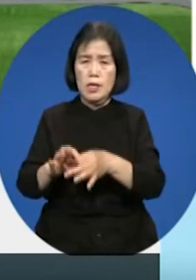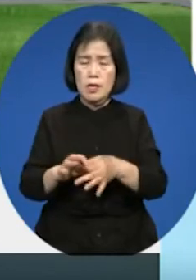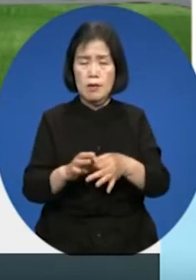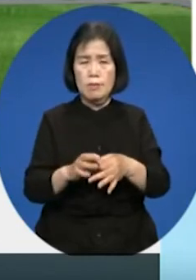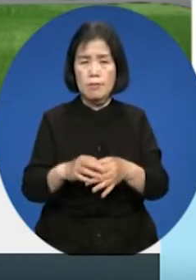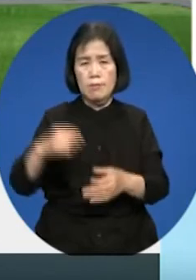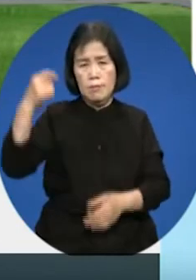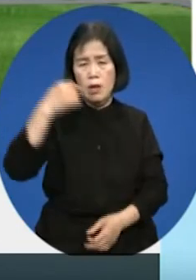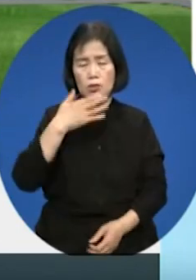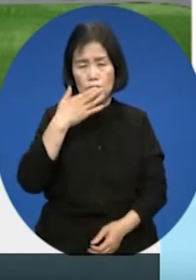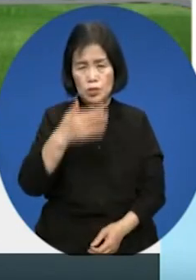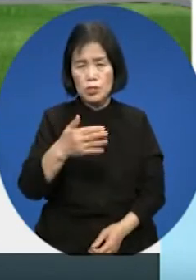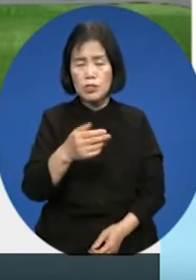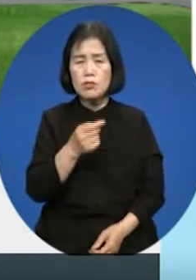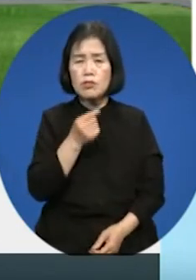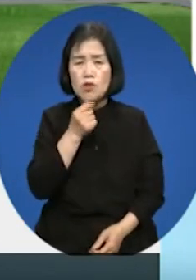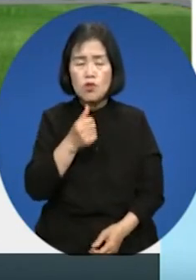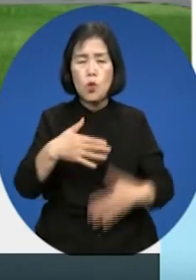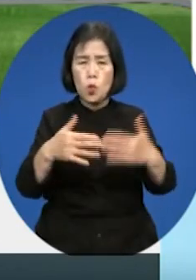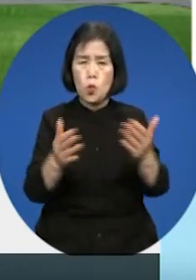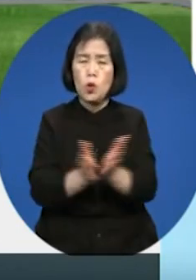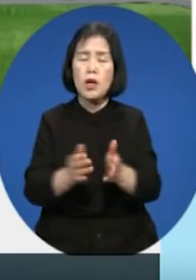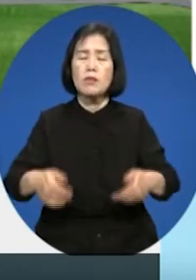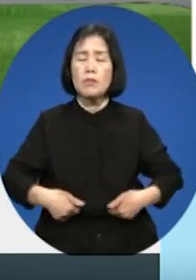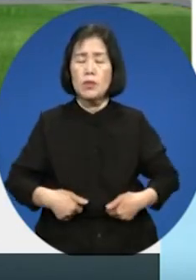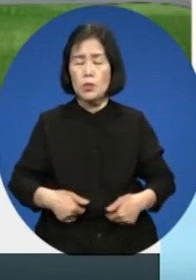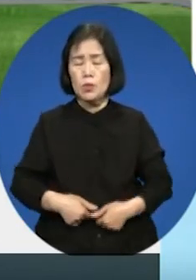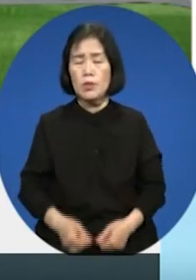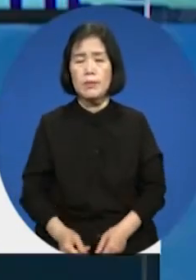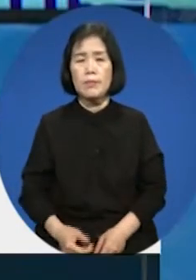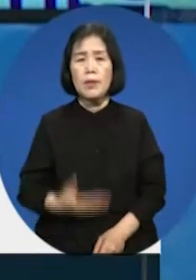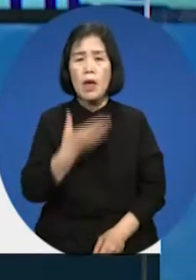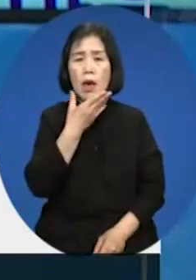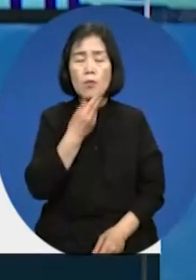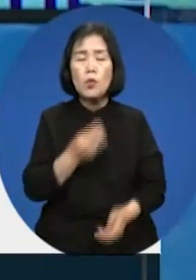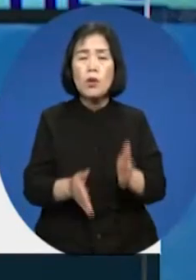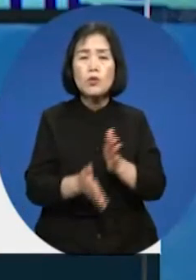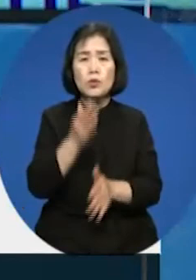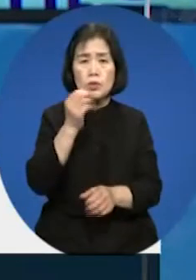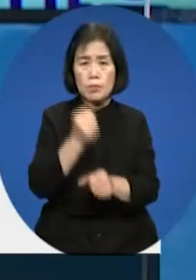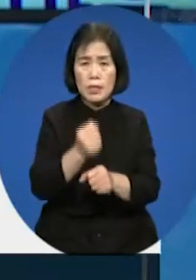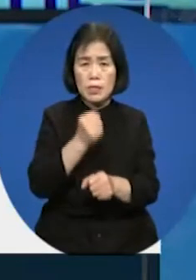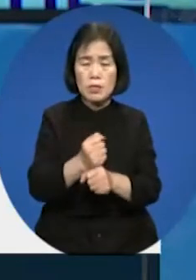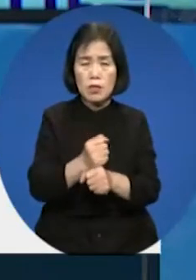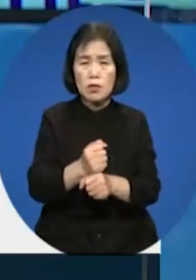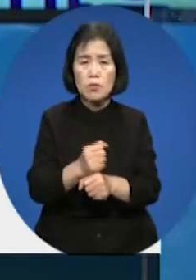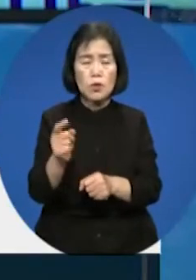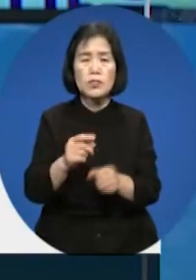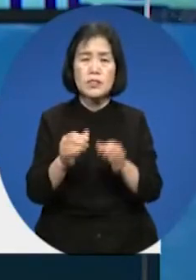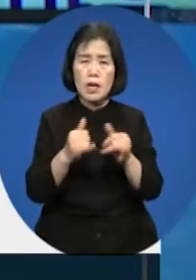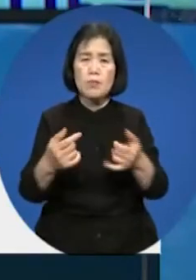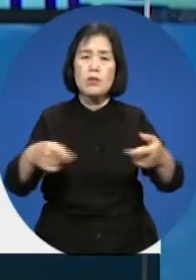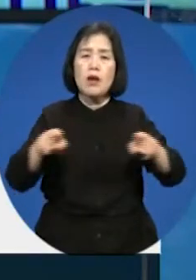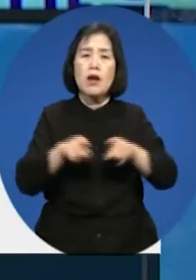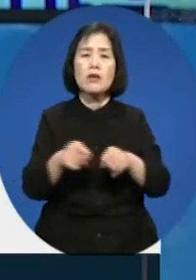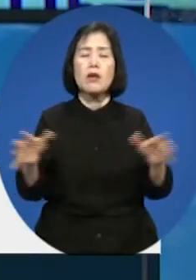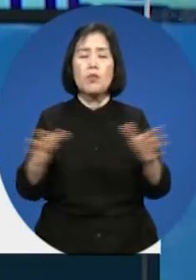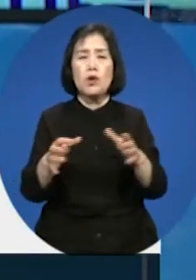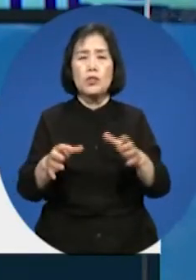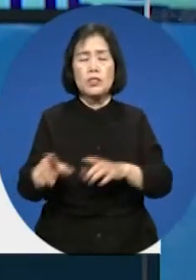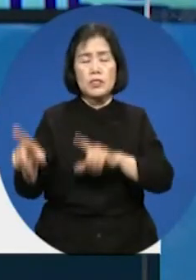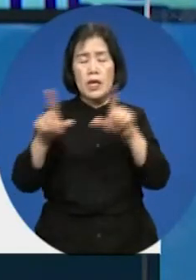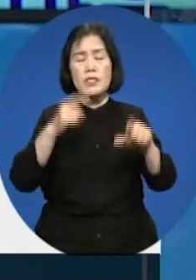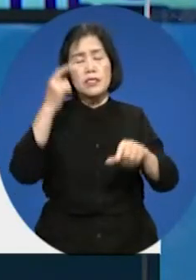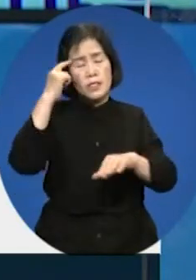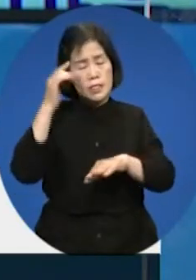작은 공간들을 굉장히 필요로 하고 있거든요. 행복한 도시를 만들어가는 가장 큰 기준은 사람들이 모여서 함께 살아갈 수 있는 지혜를 모아가는